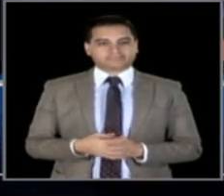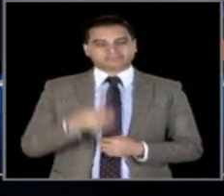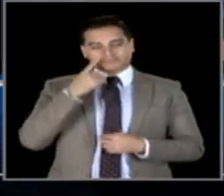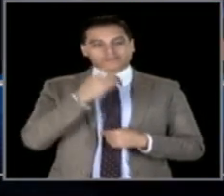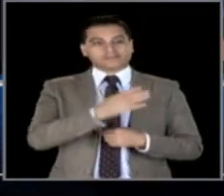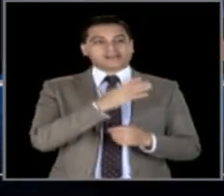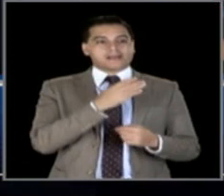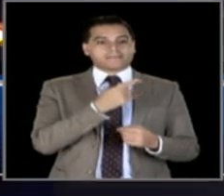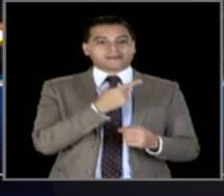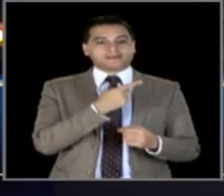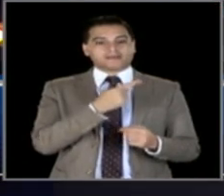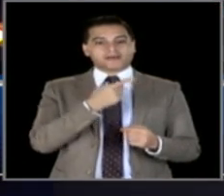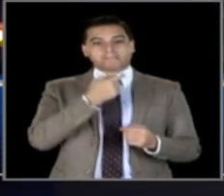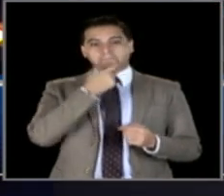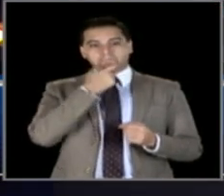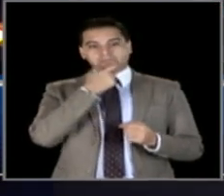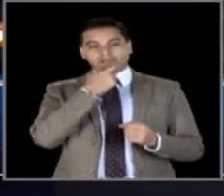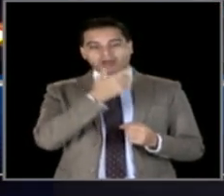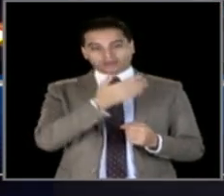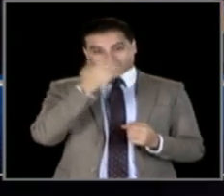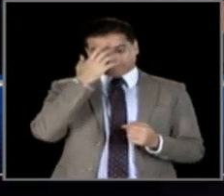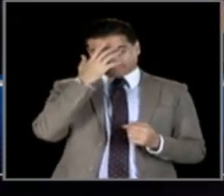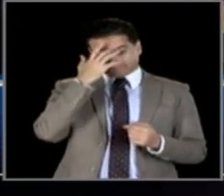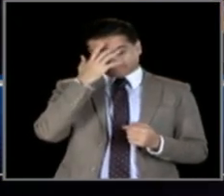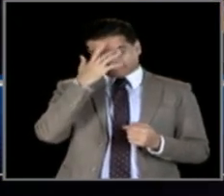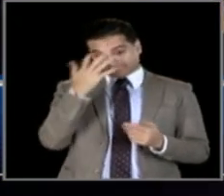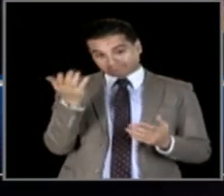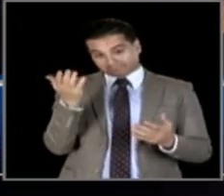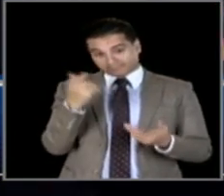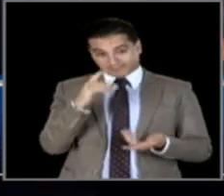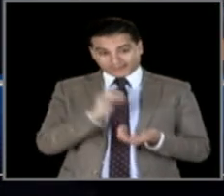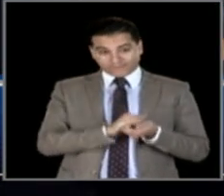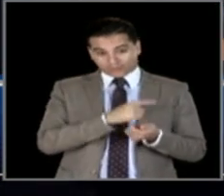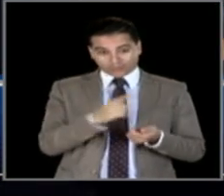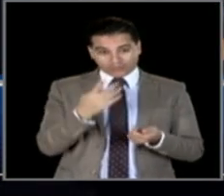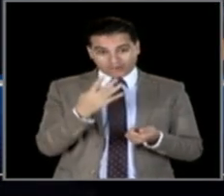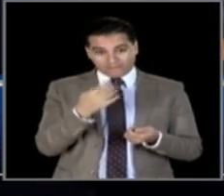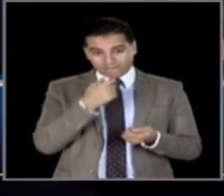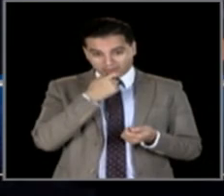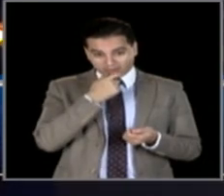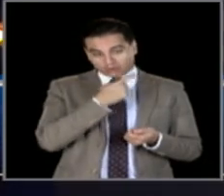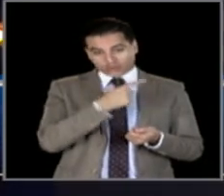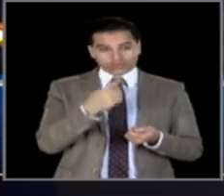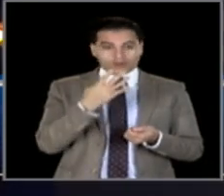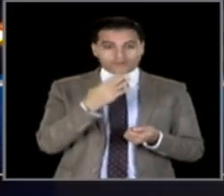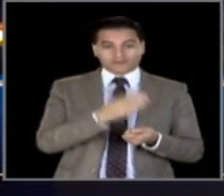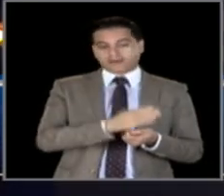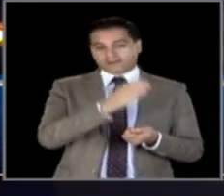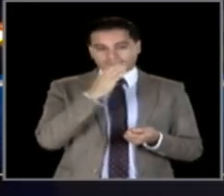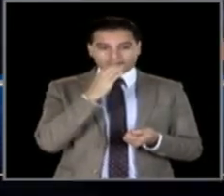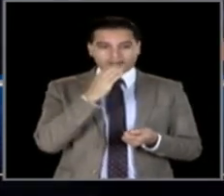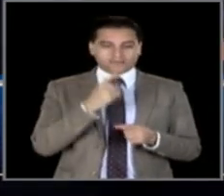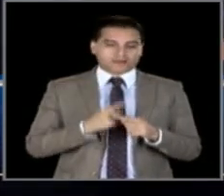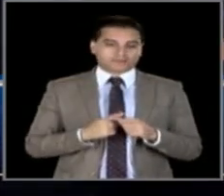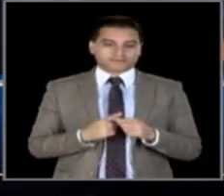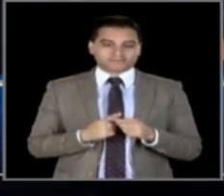الإجابة يا سلمى؟ بريطانيا. بريطانيا. اتفقتوا عليها أنتوا الأربعة؟ إن شاء الله. أنتوا الأربعة